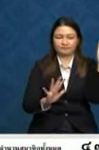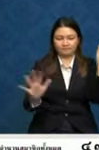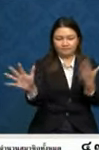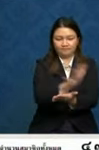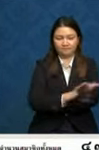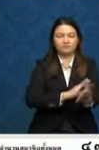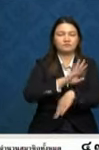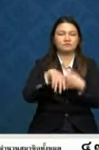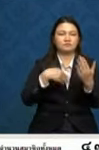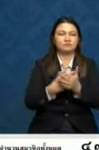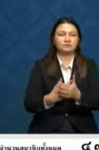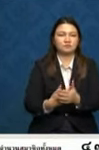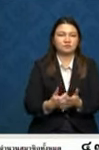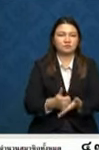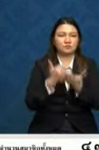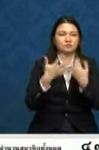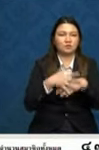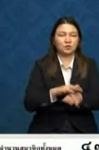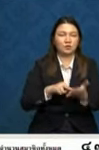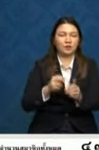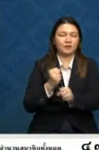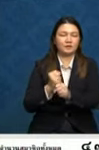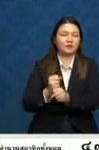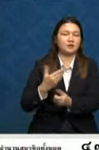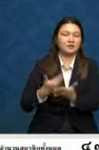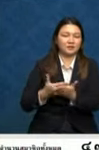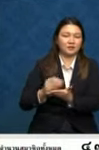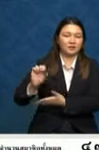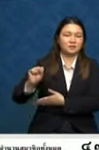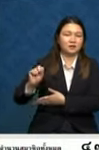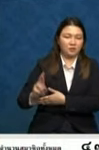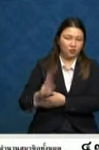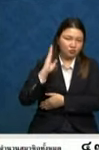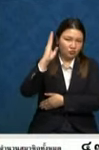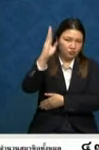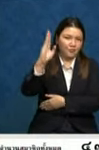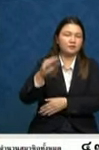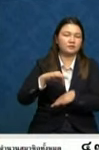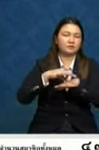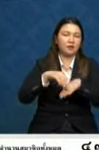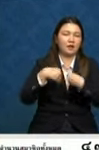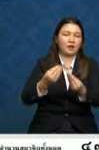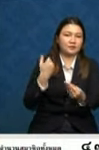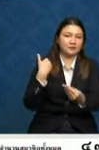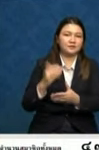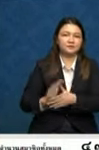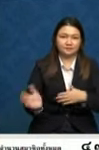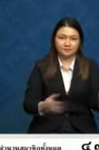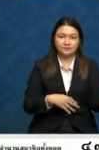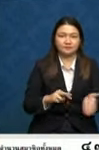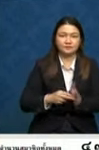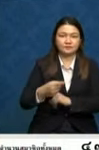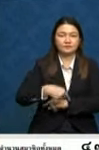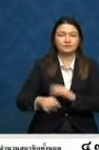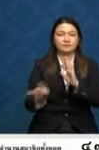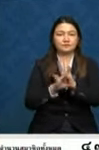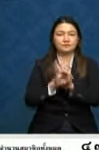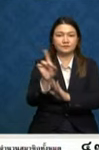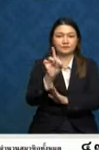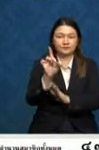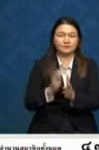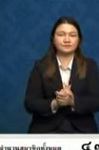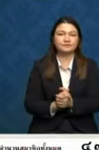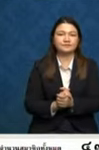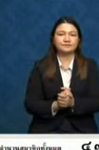ะครับก็เป็นการเตรียมงบประมาณไว้รองรับสำหรับกำลังคนที่จะเกิดขึ้นนะครับในประเด็นสุดท้ายครับเรื่อง